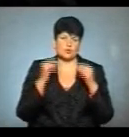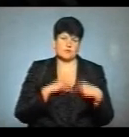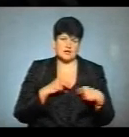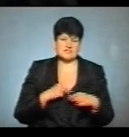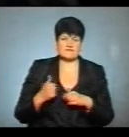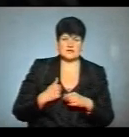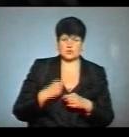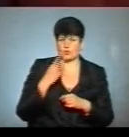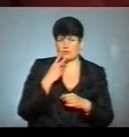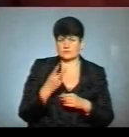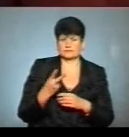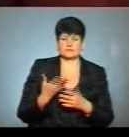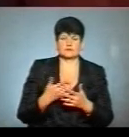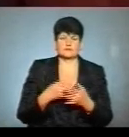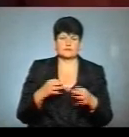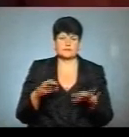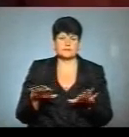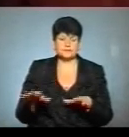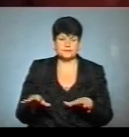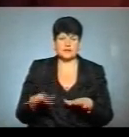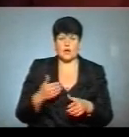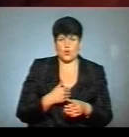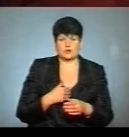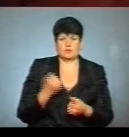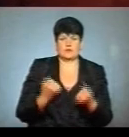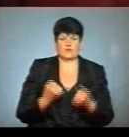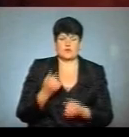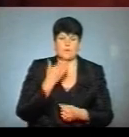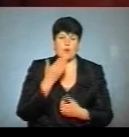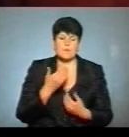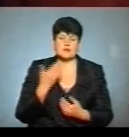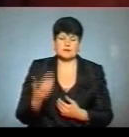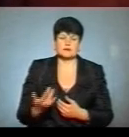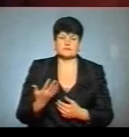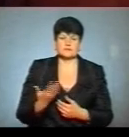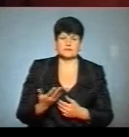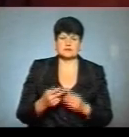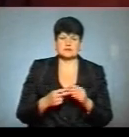військові презентують вакансії. Я би хотів на водія попитатися, які пріоритети.